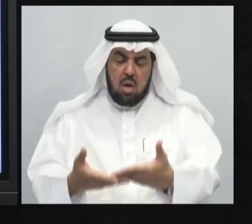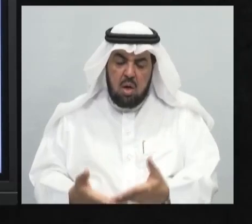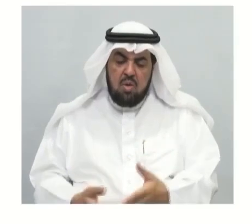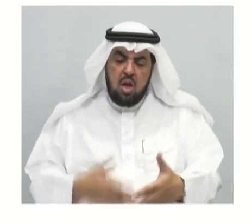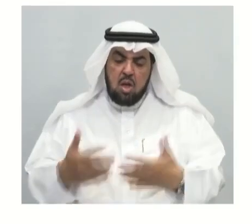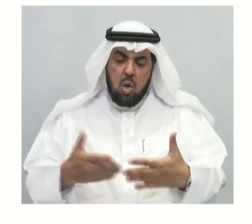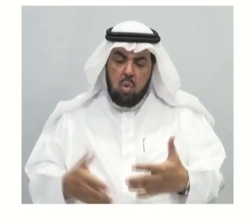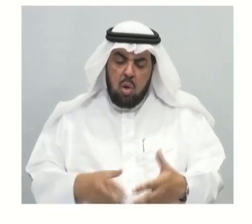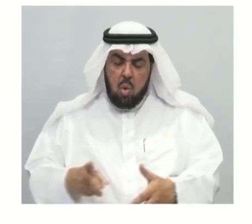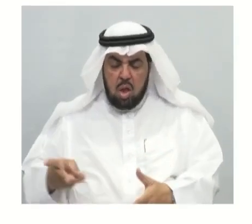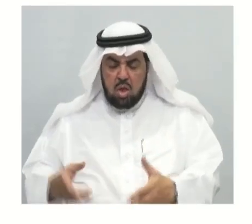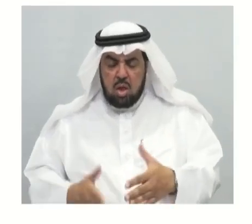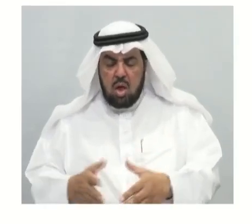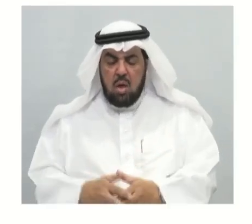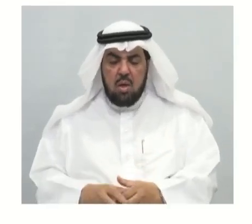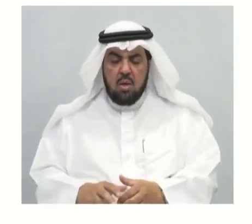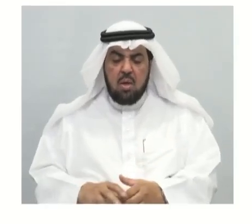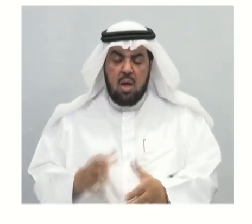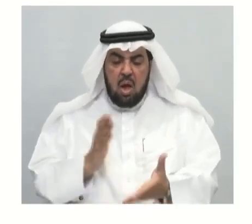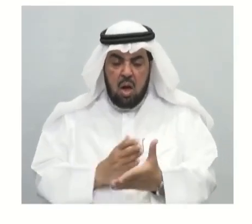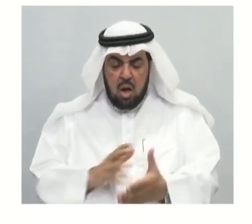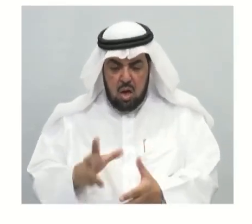التطوير والتحسين لهذا